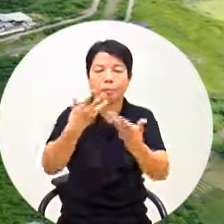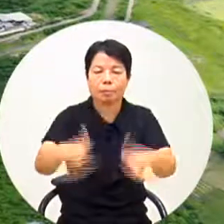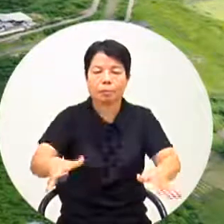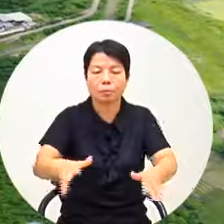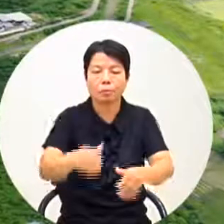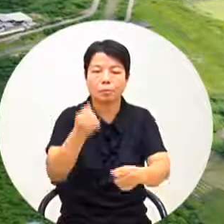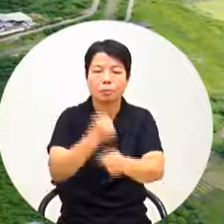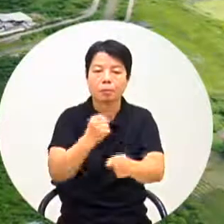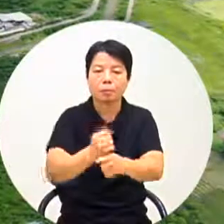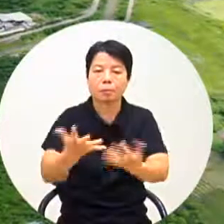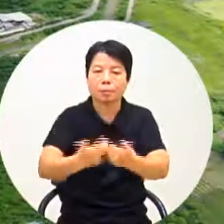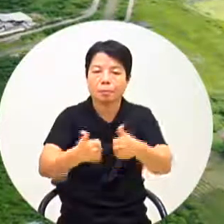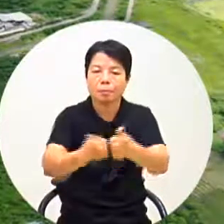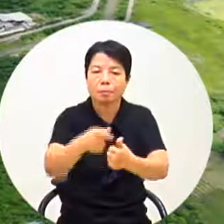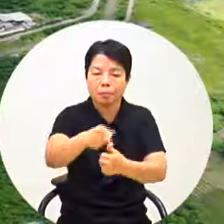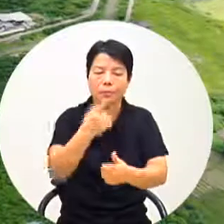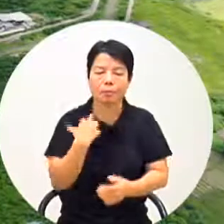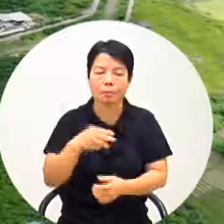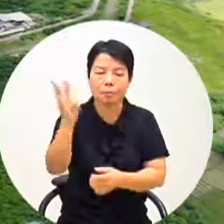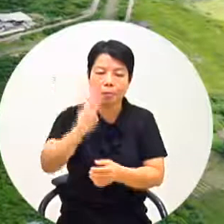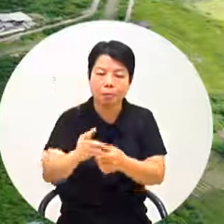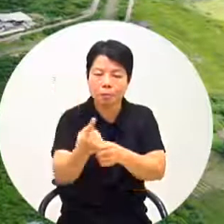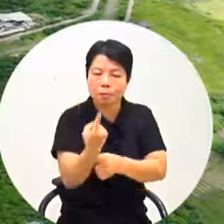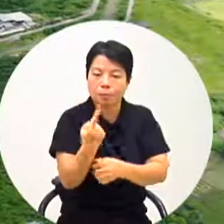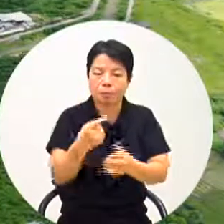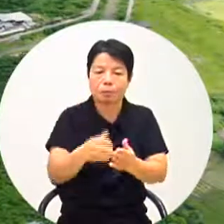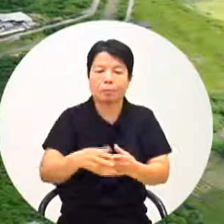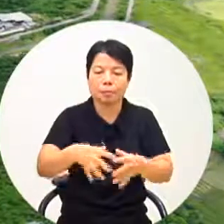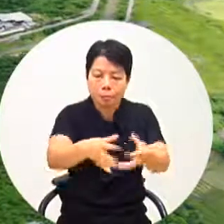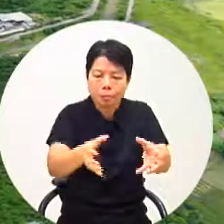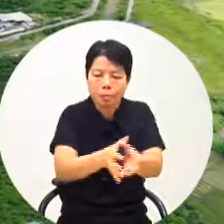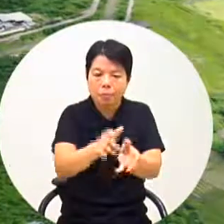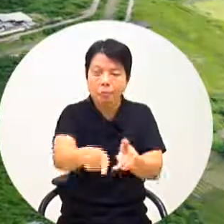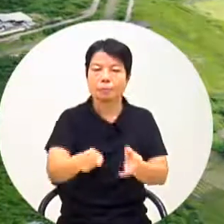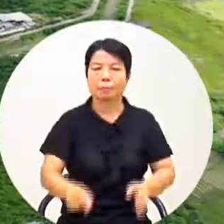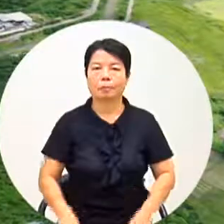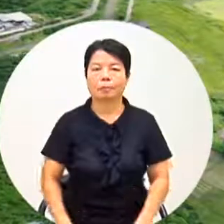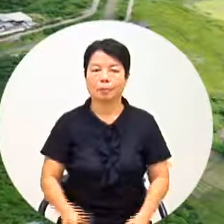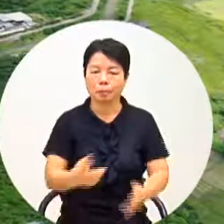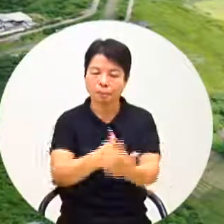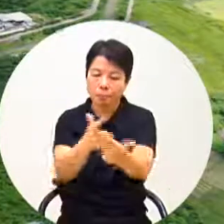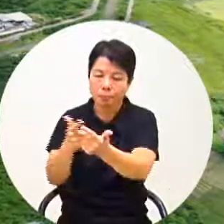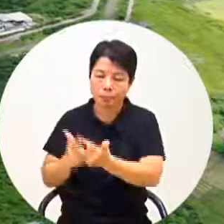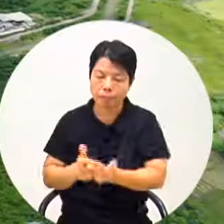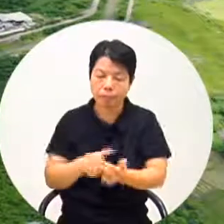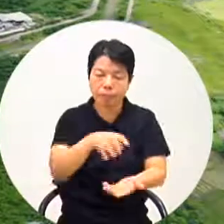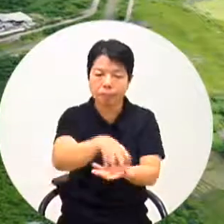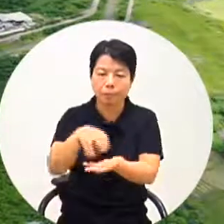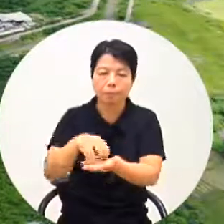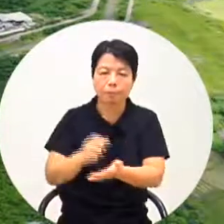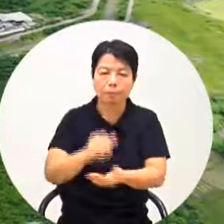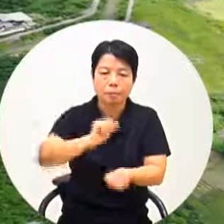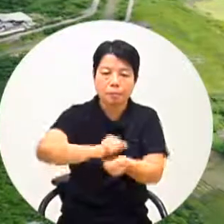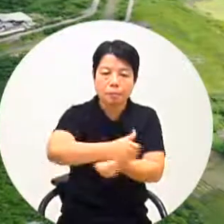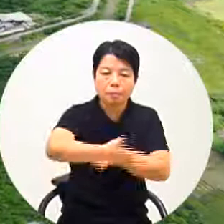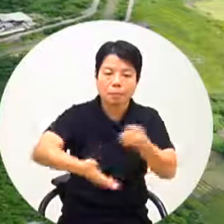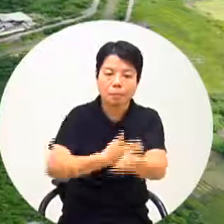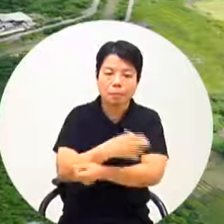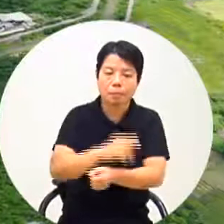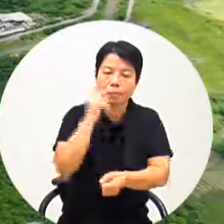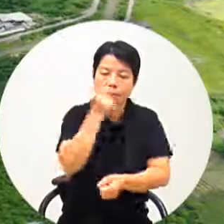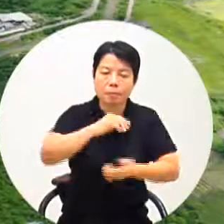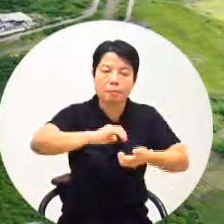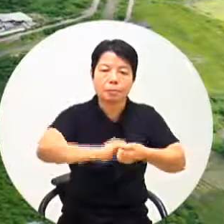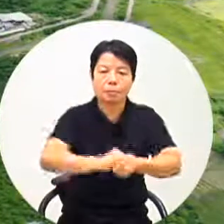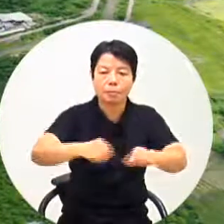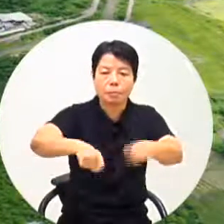关于它调配水源的部分呢，这个我们呢来配合来办理这个澄清湖特定计划区，那以及在